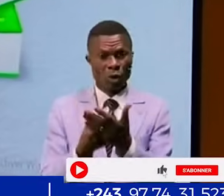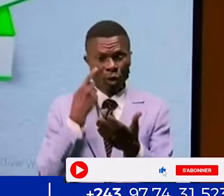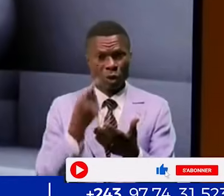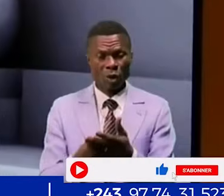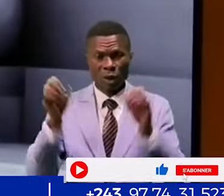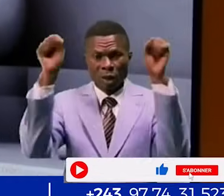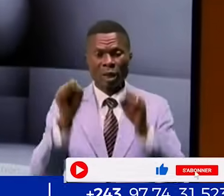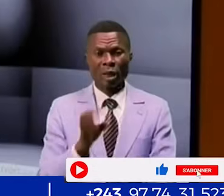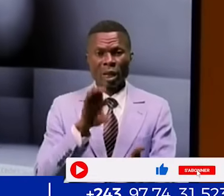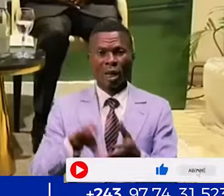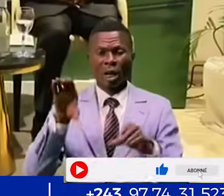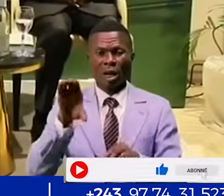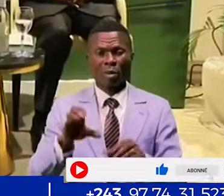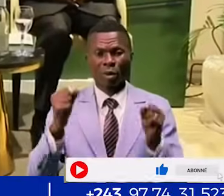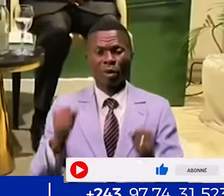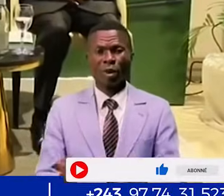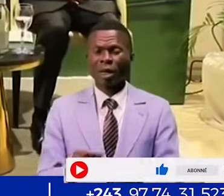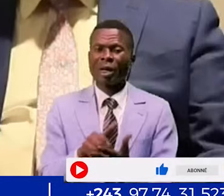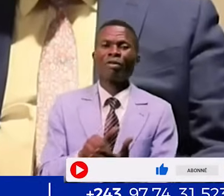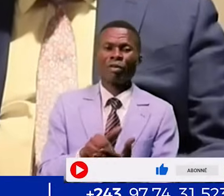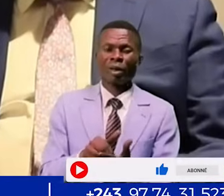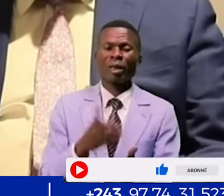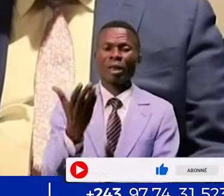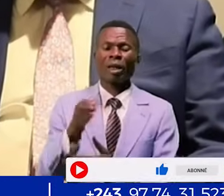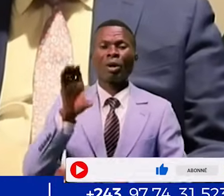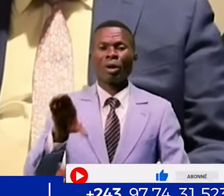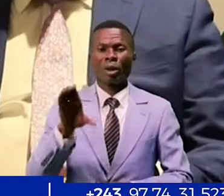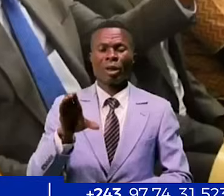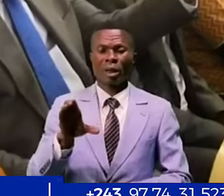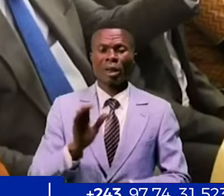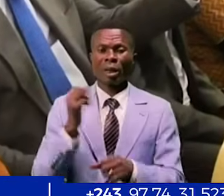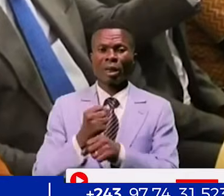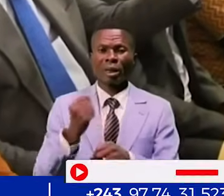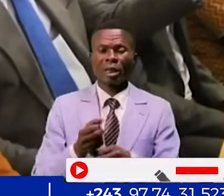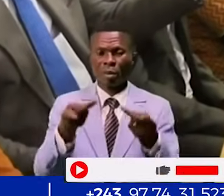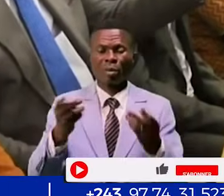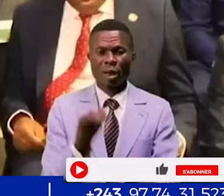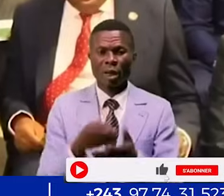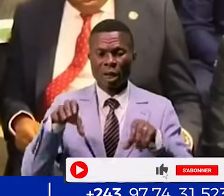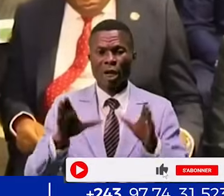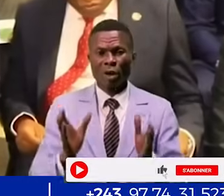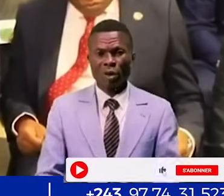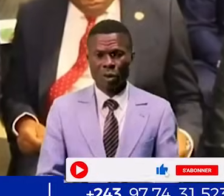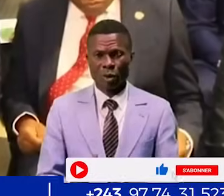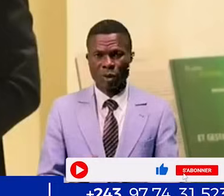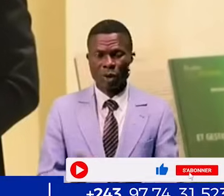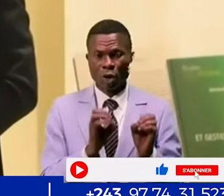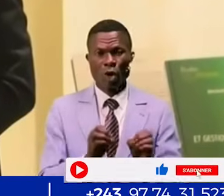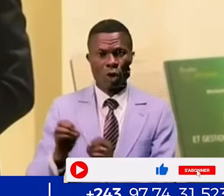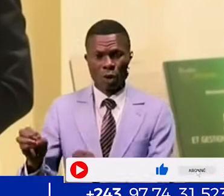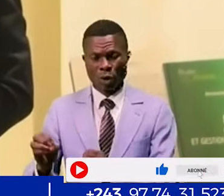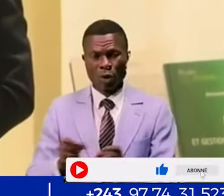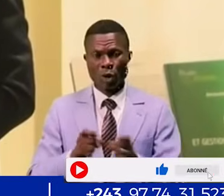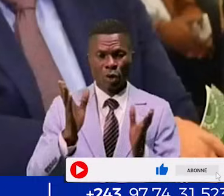d'un système bancaire congolais stable mais fragile et appelle les banques intervenant dans l'environnement économique congolais à une organisation